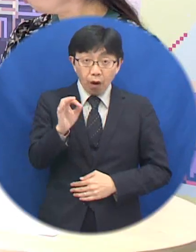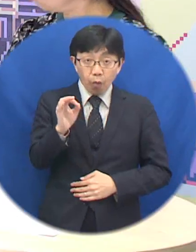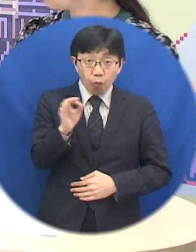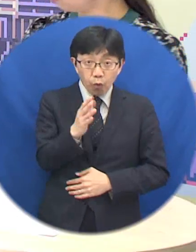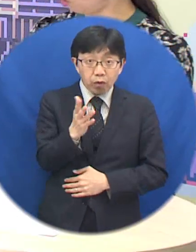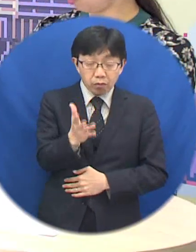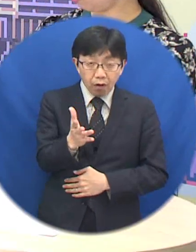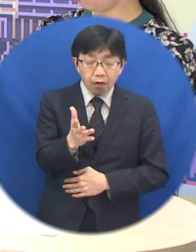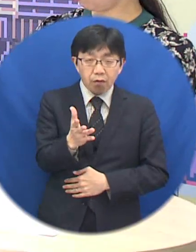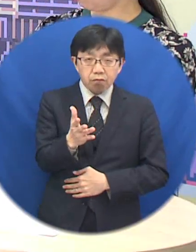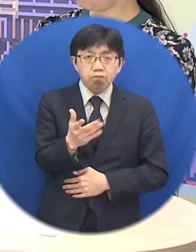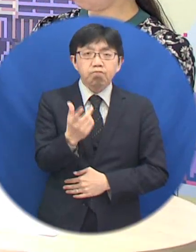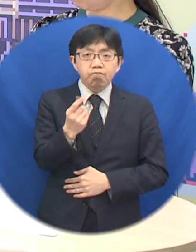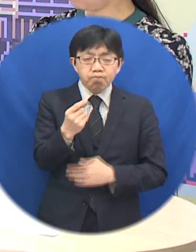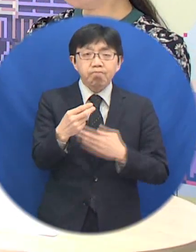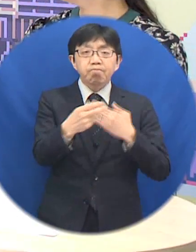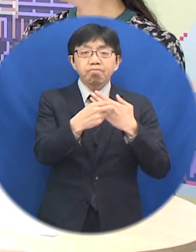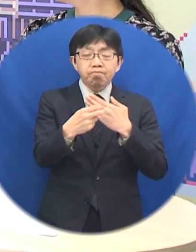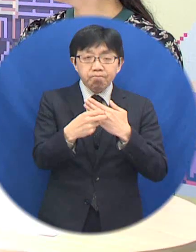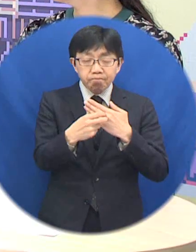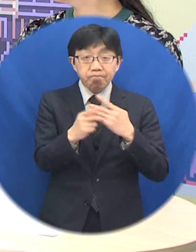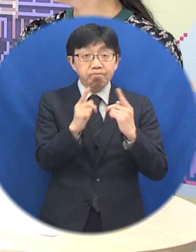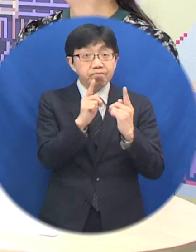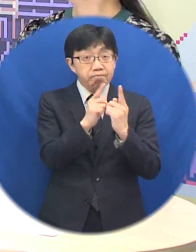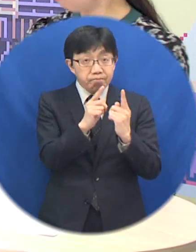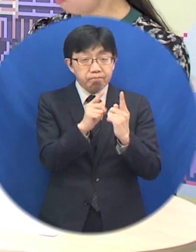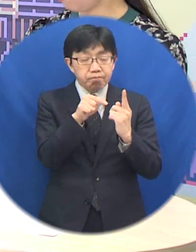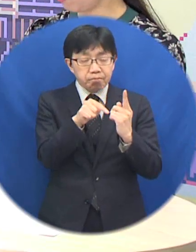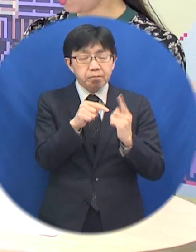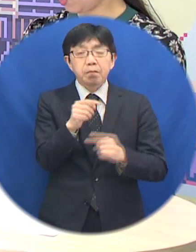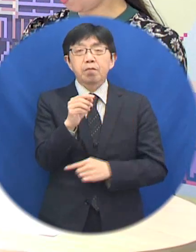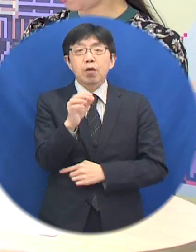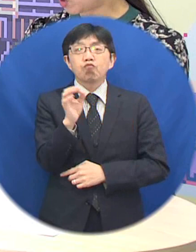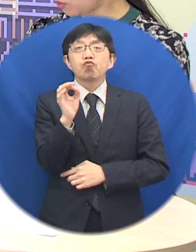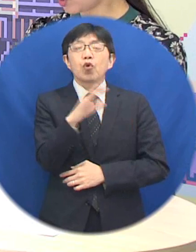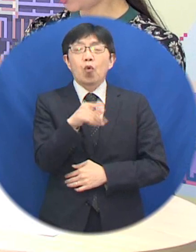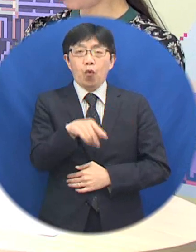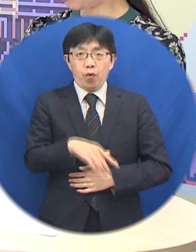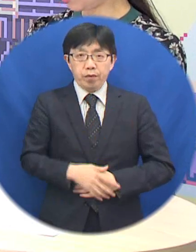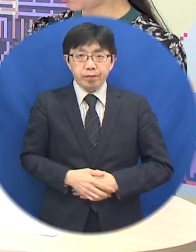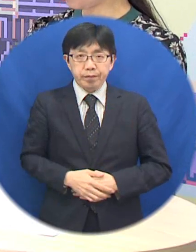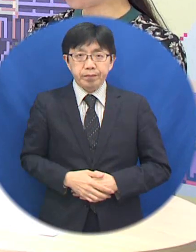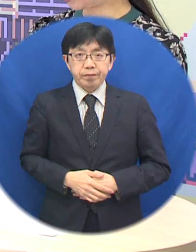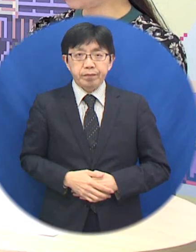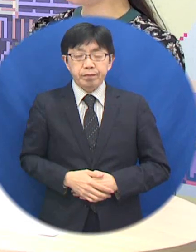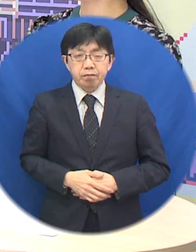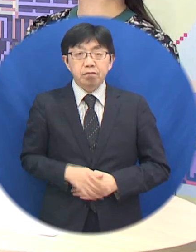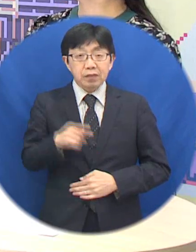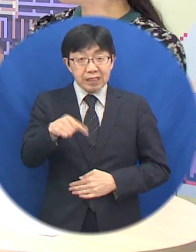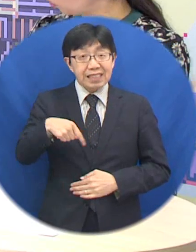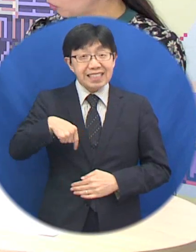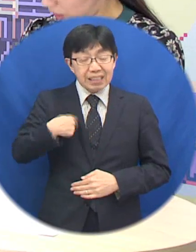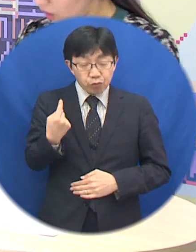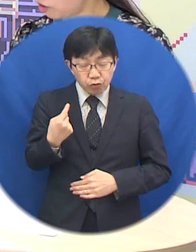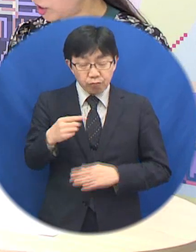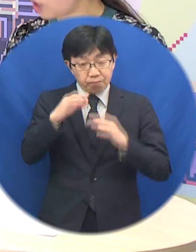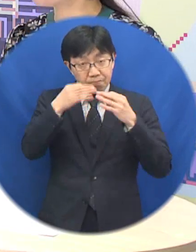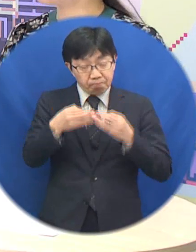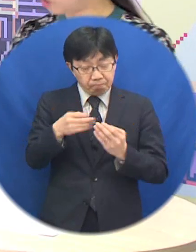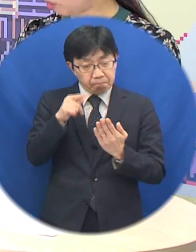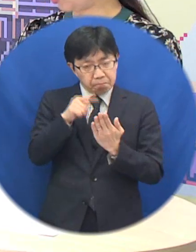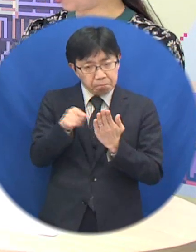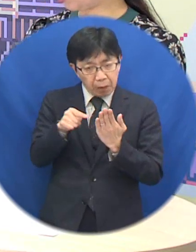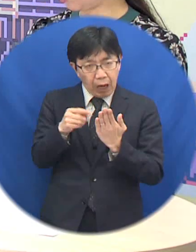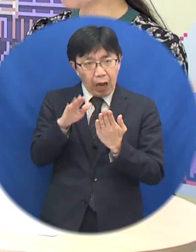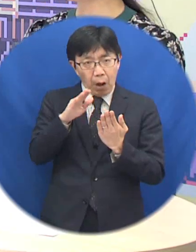ることができるんですね。 そうですね、検診については費用は無料になっています。 まあ、自分でできる認知症の気づきリスト、気づきチェ